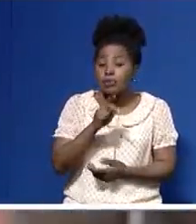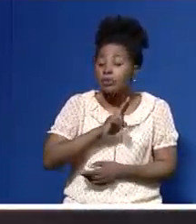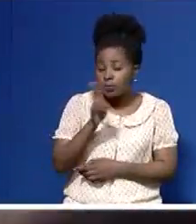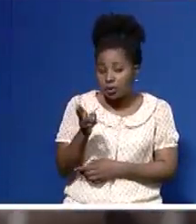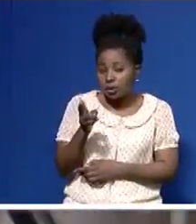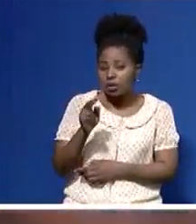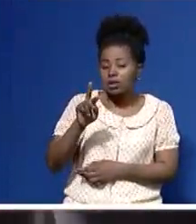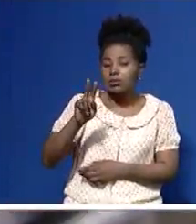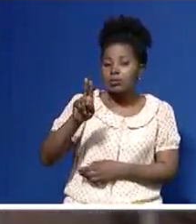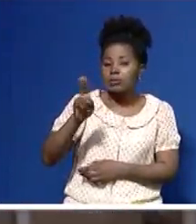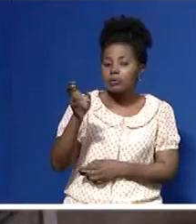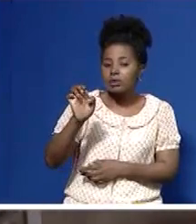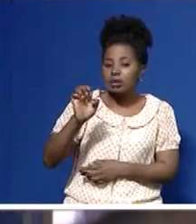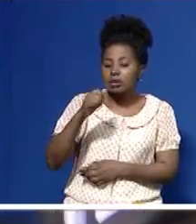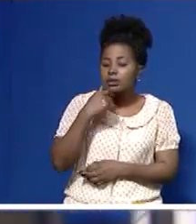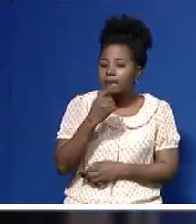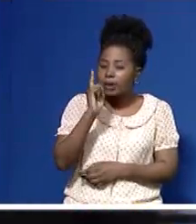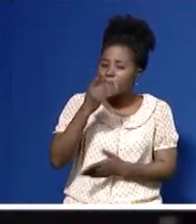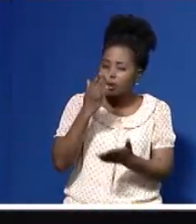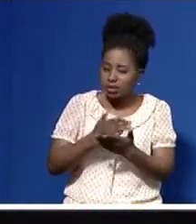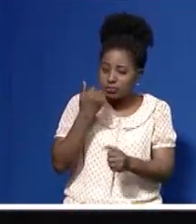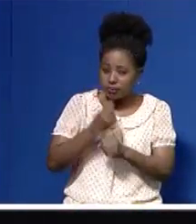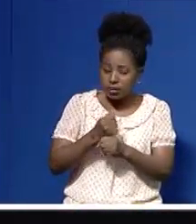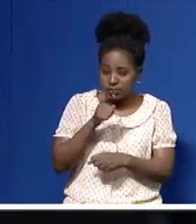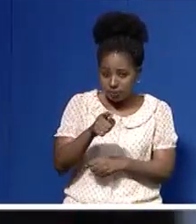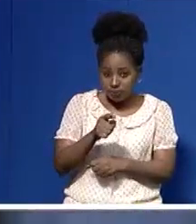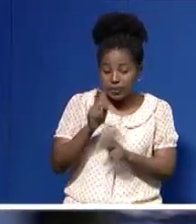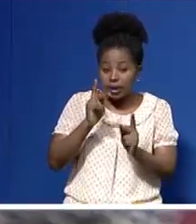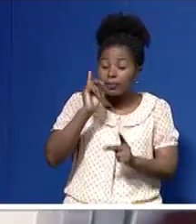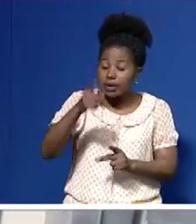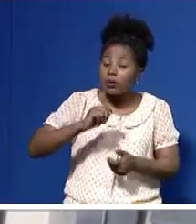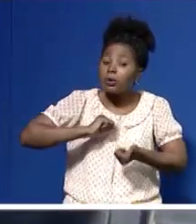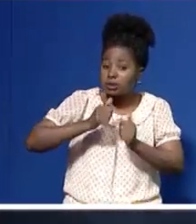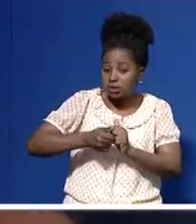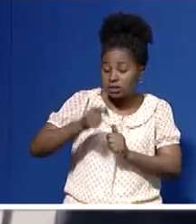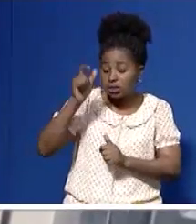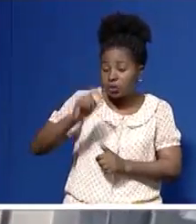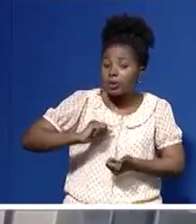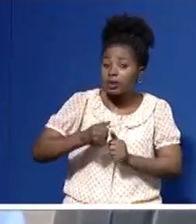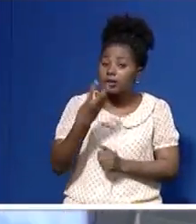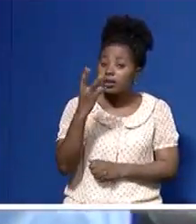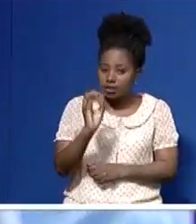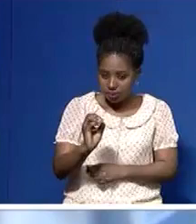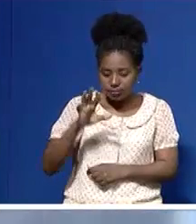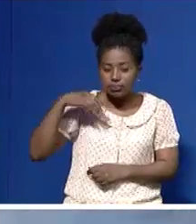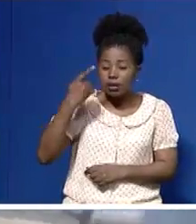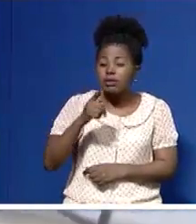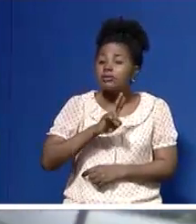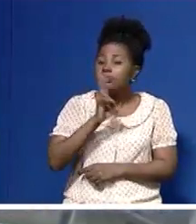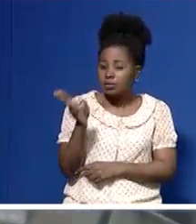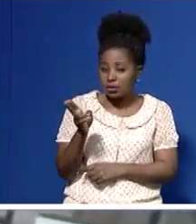Ruge Marila amedai kuwa ana haki ya kufanya hivyo hata kama ana uwakilishi wa mawakili 30. Baada ya hoja